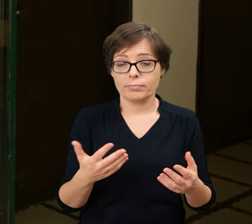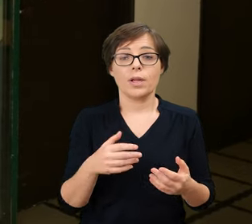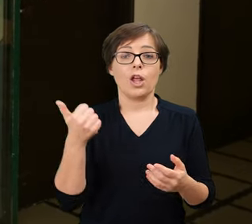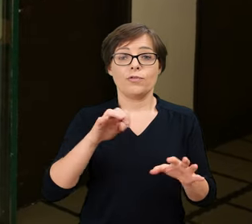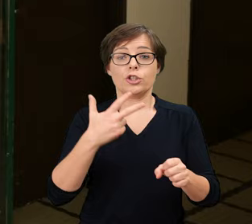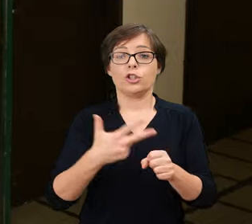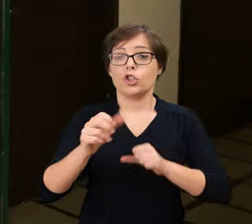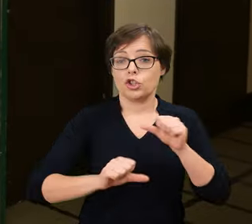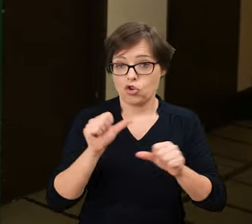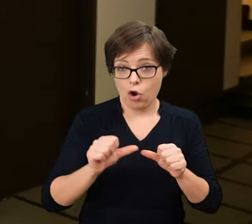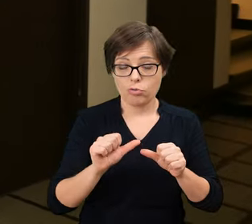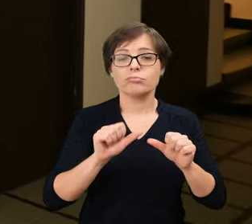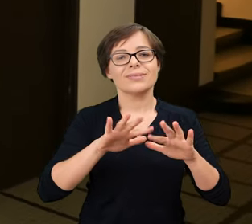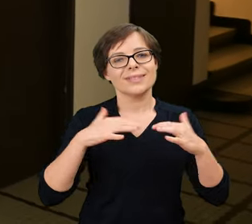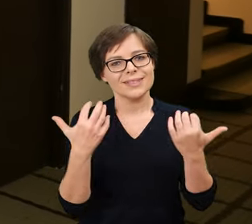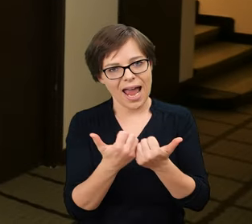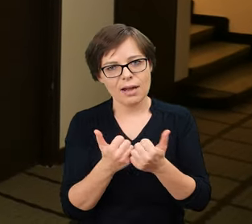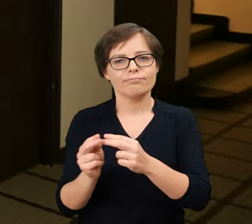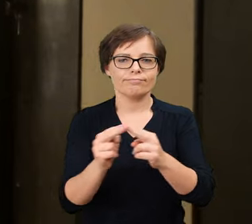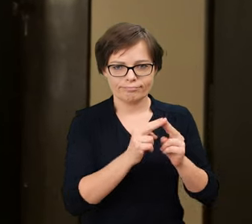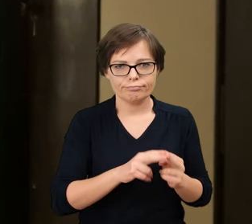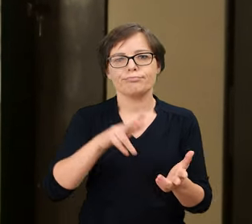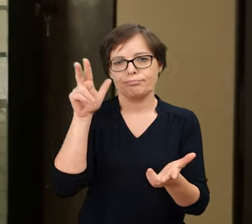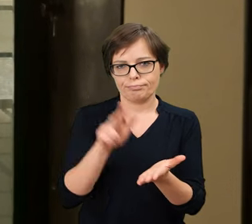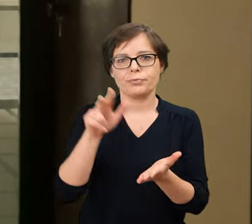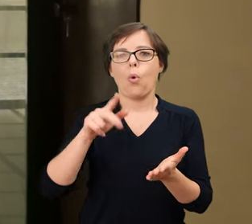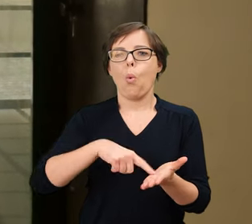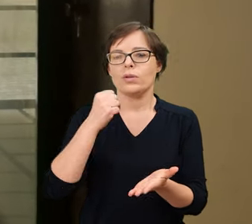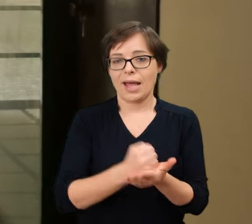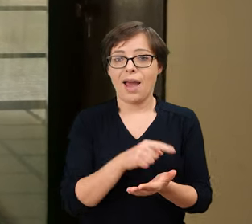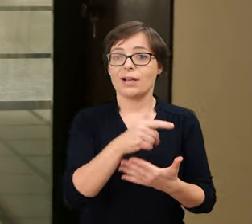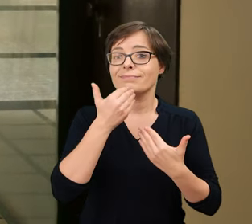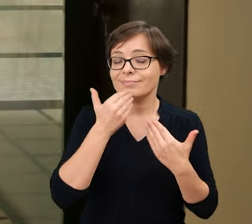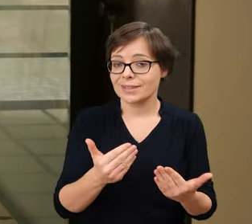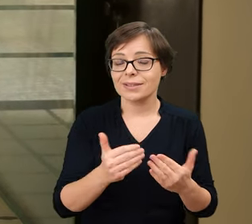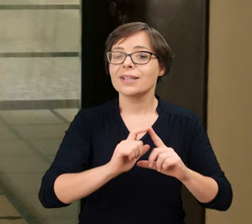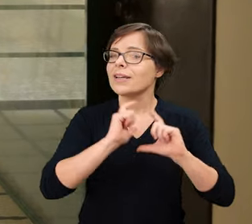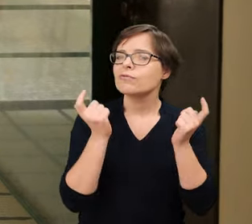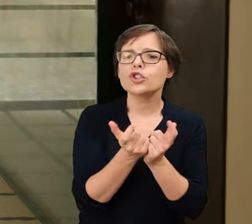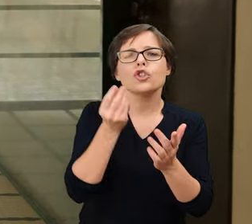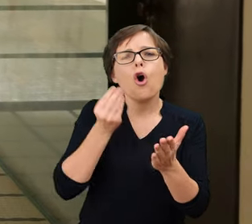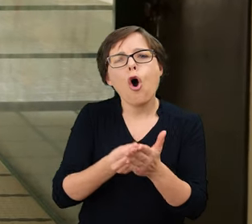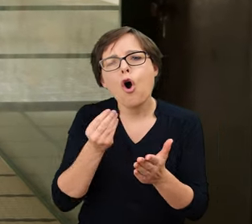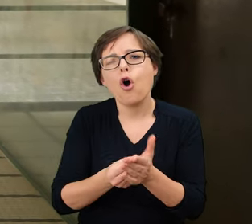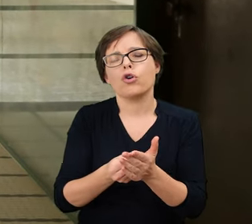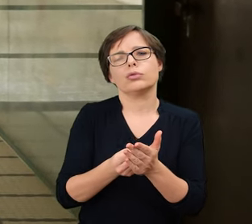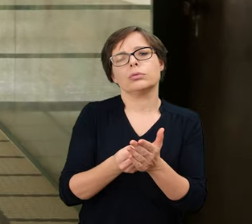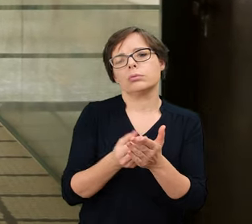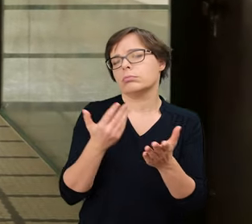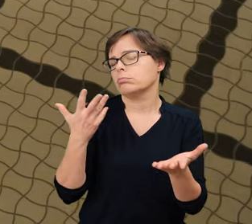Sejm uchwalił ustawę, która pozwalała odliczać od podatku wszystkie koszty poniesione